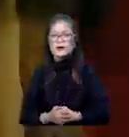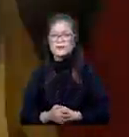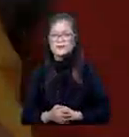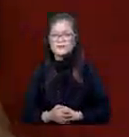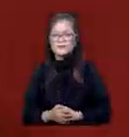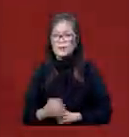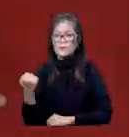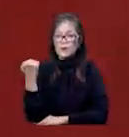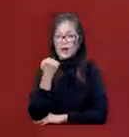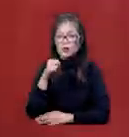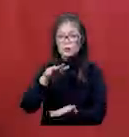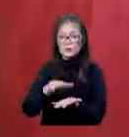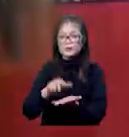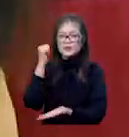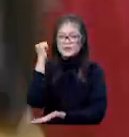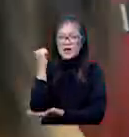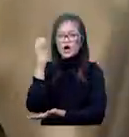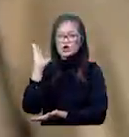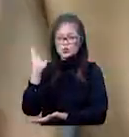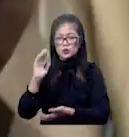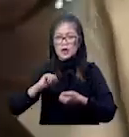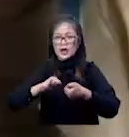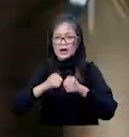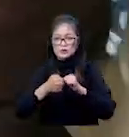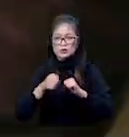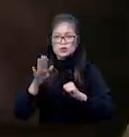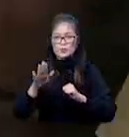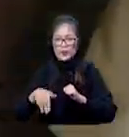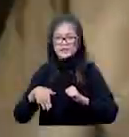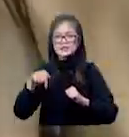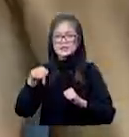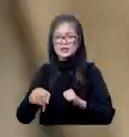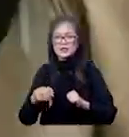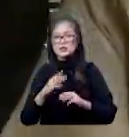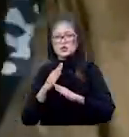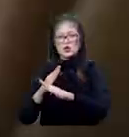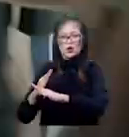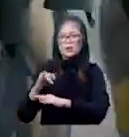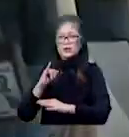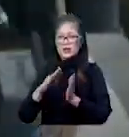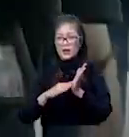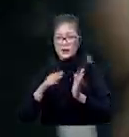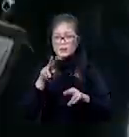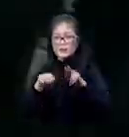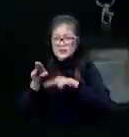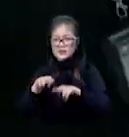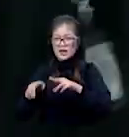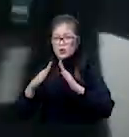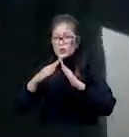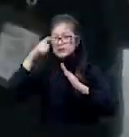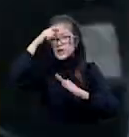Pelaku telah ditetapkan sebagai tersangka, sementara kasus ini dibantarkan sementara karena YN masih menjalani pemeriksaan di Rumah Sakit Jiwa